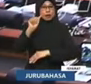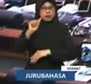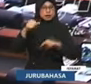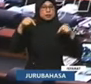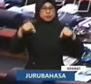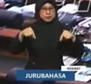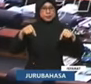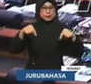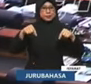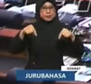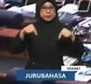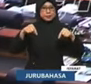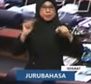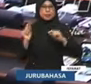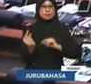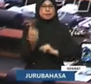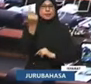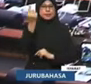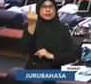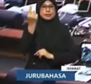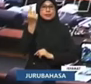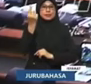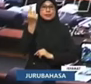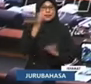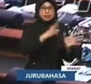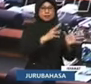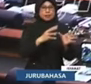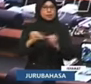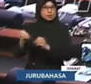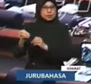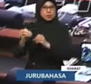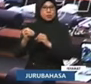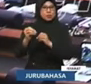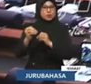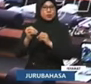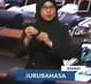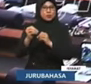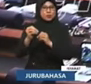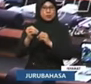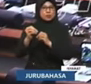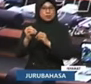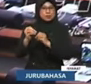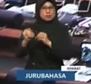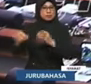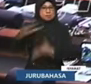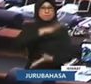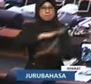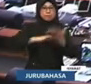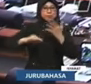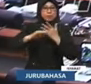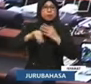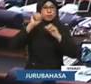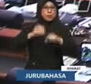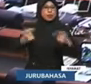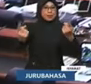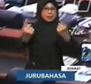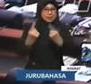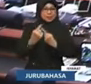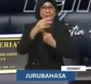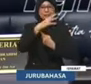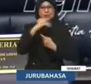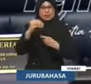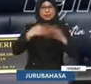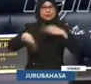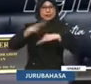kali ini juga buat julung julung kalinya akan dianjurkan cara Hybrid yaitu kombinasi fisikal dan Maya